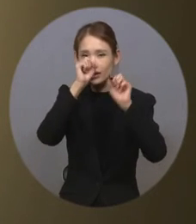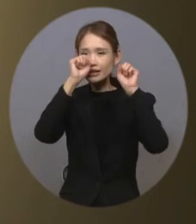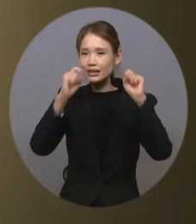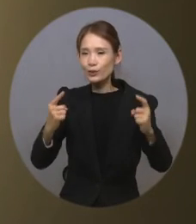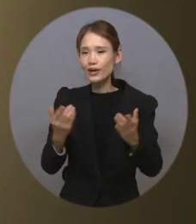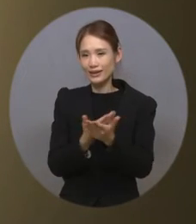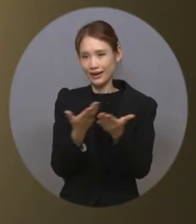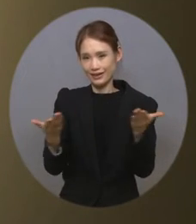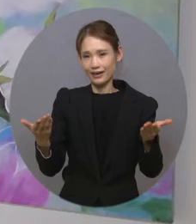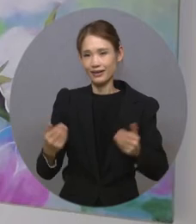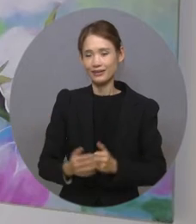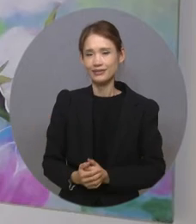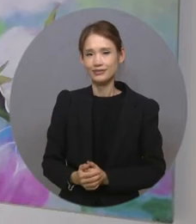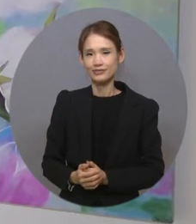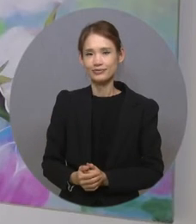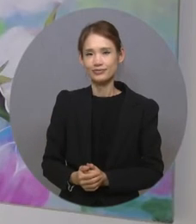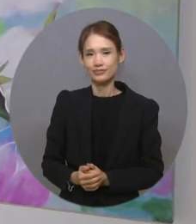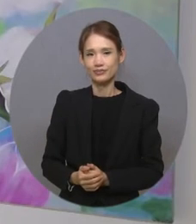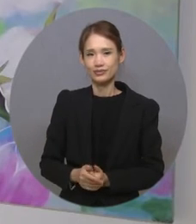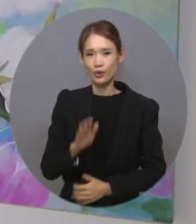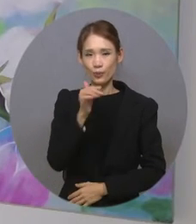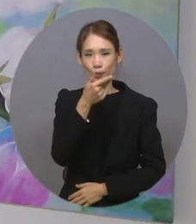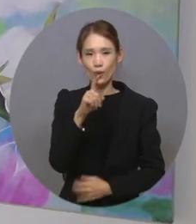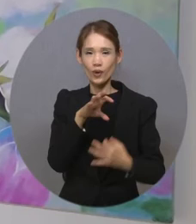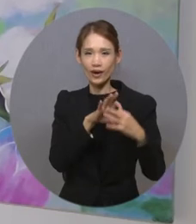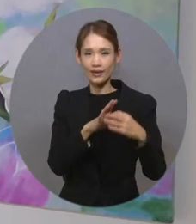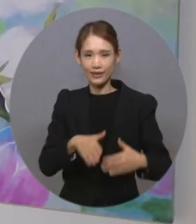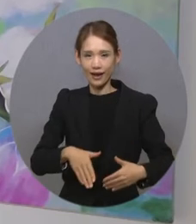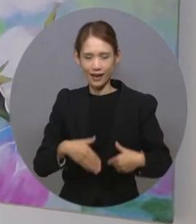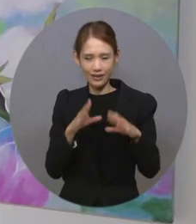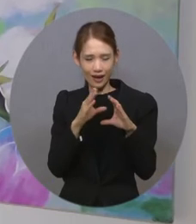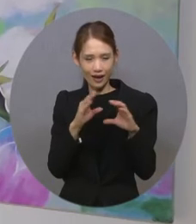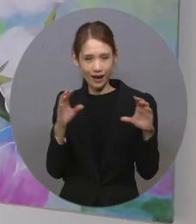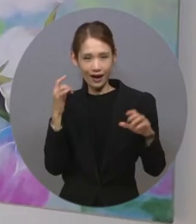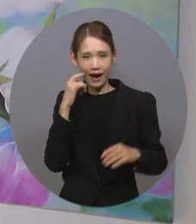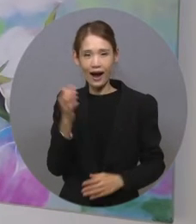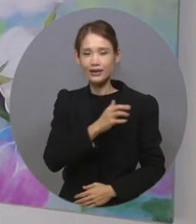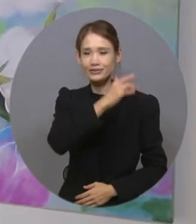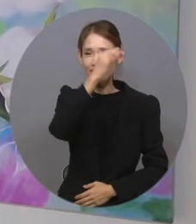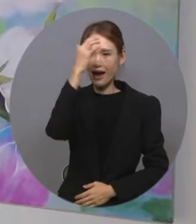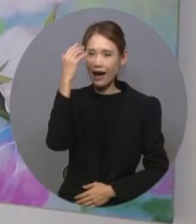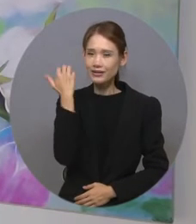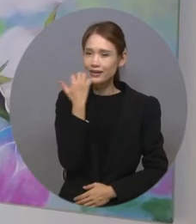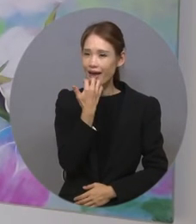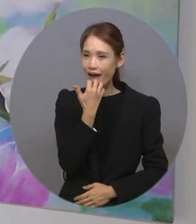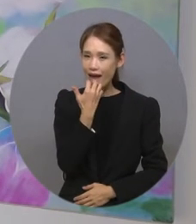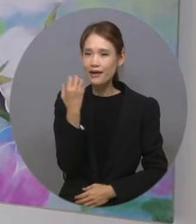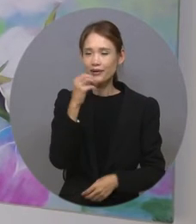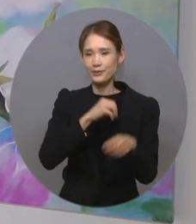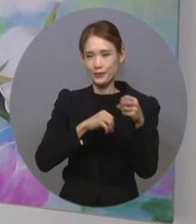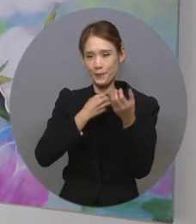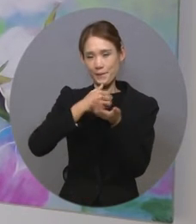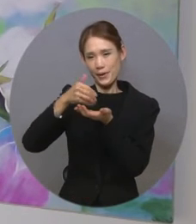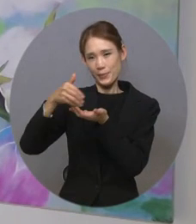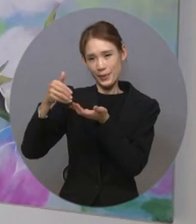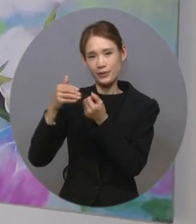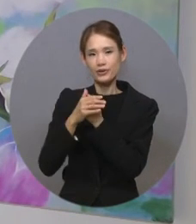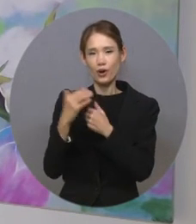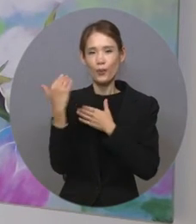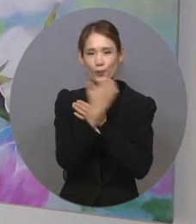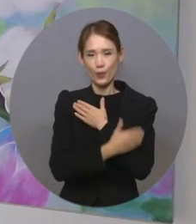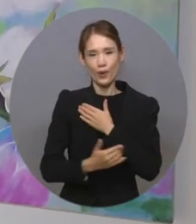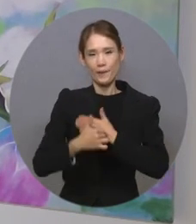제공하고 있습니다. 목화의 은은한 아름다움을 그윽한 색감으로 빚어낸 이번 작품들은 몸과